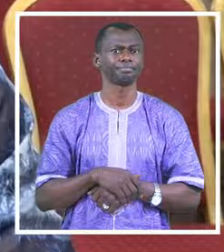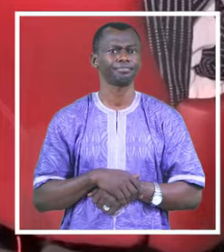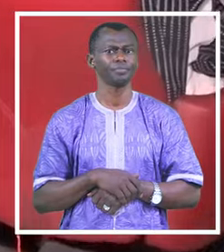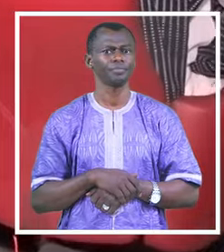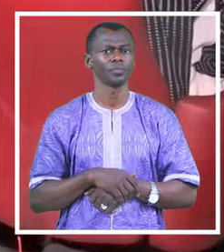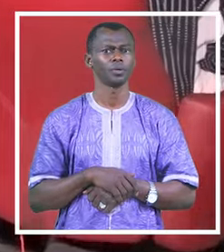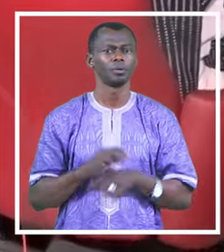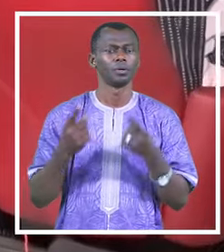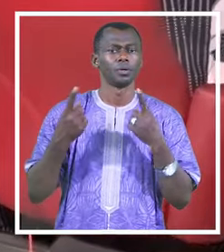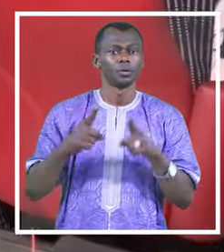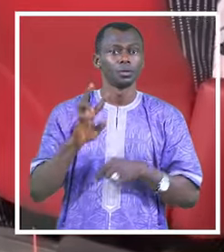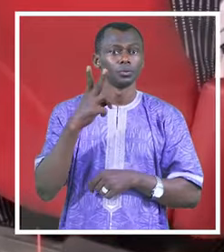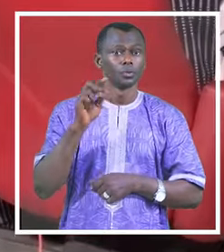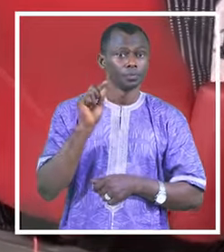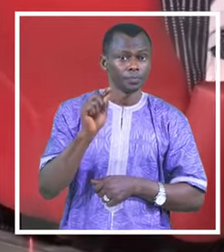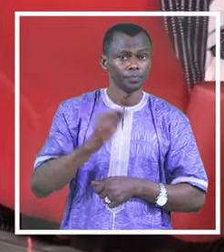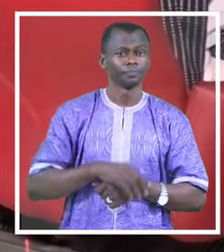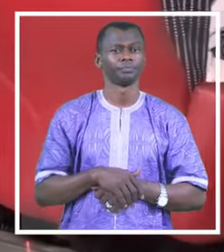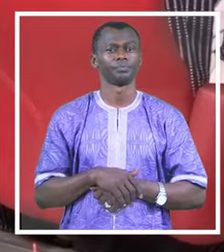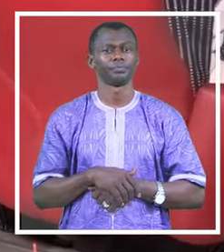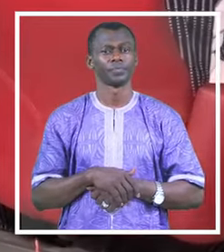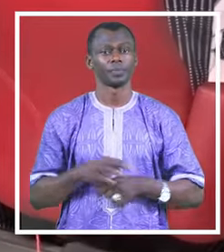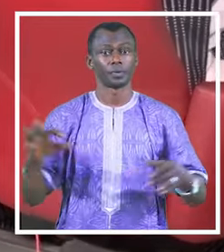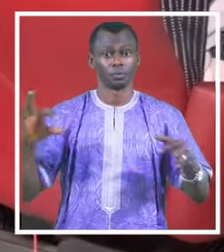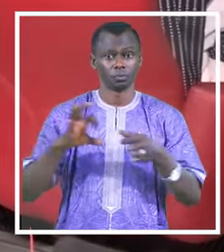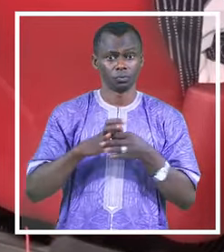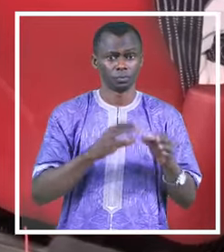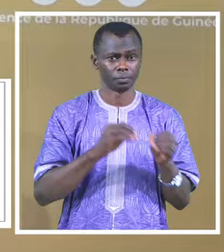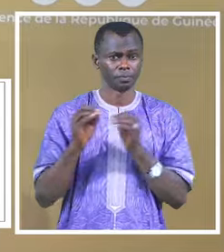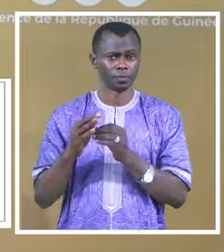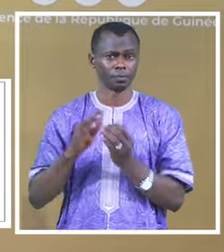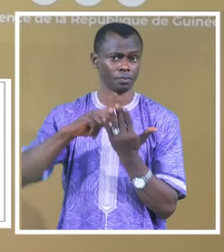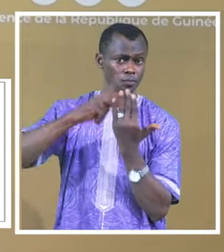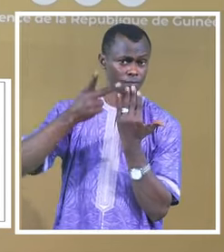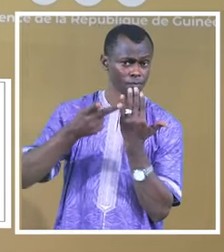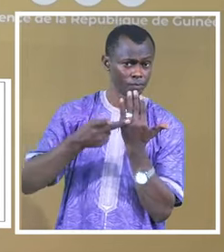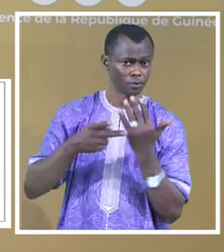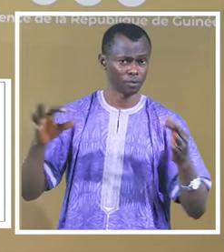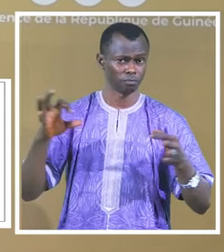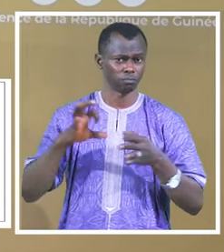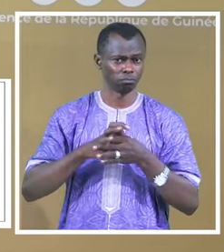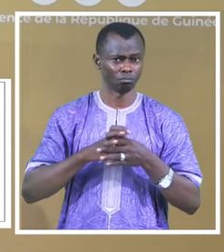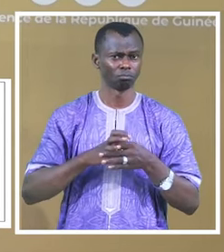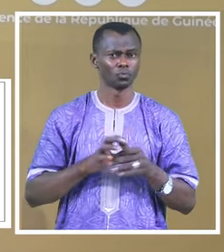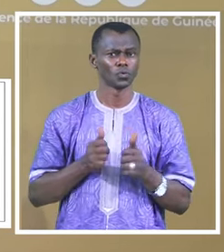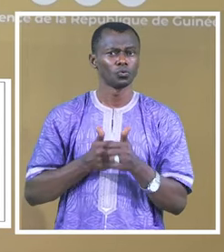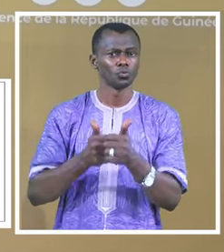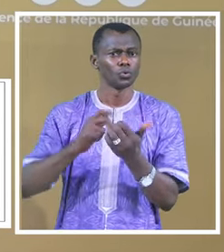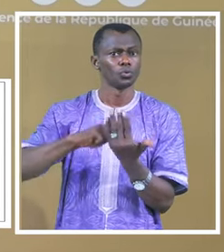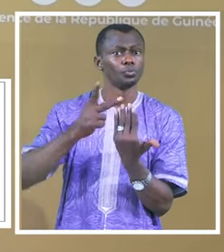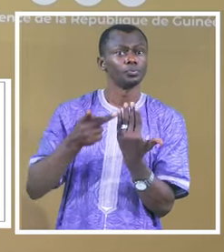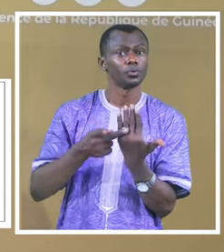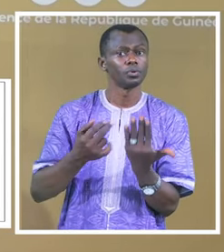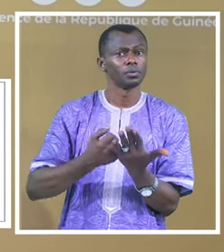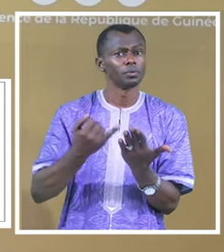de revue et de suivi des projets d'investissement public, le Premier ministre a convié les ministères à une réunion